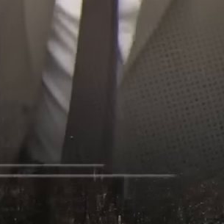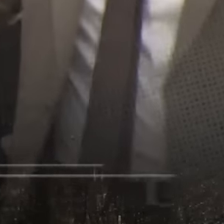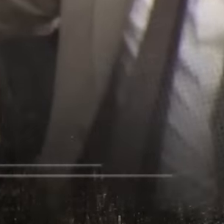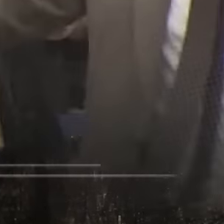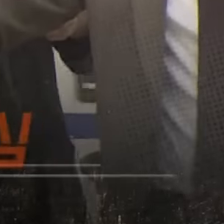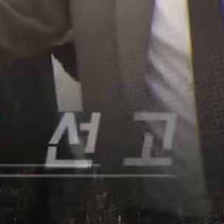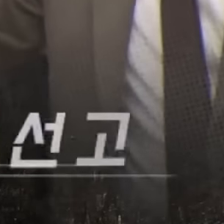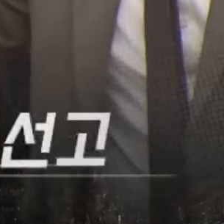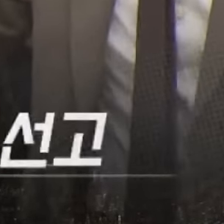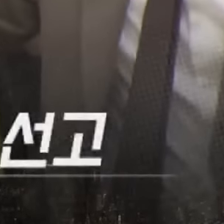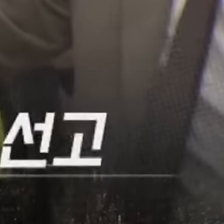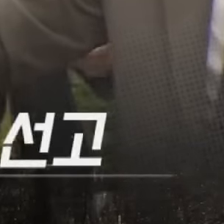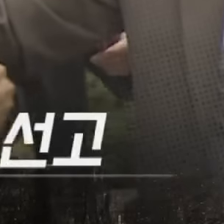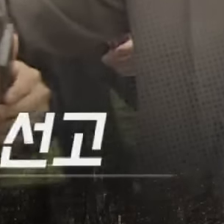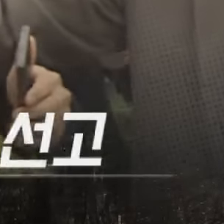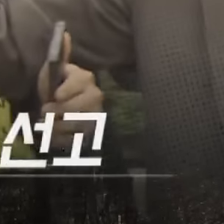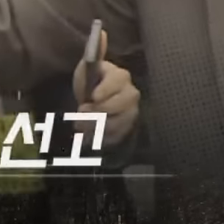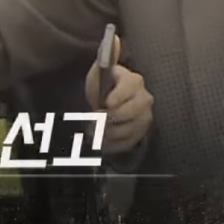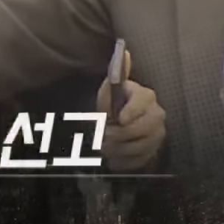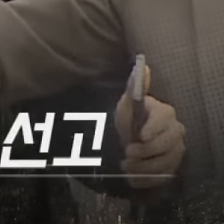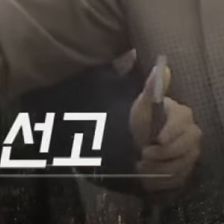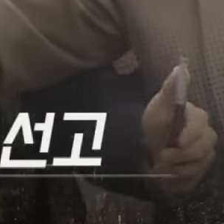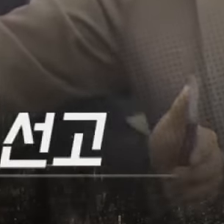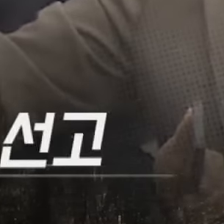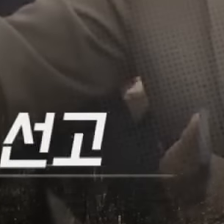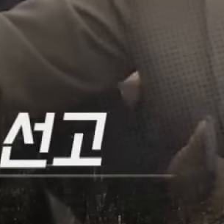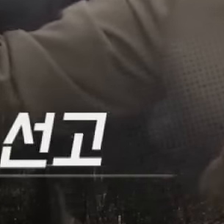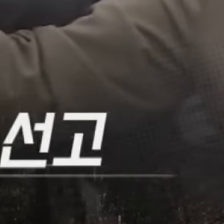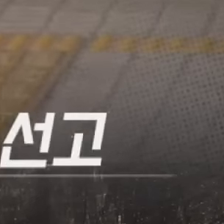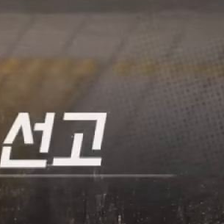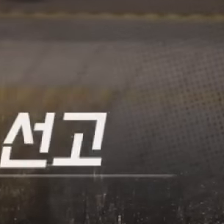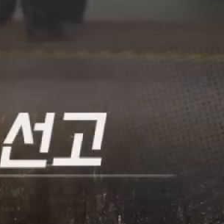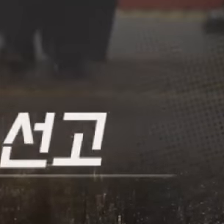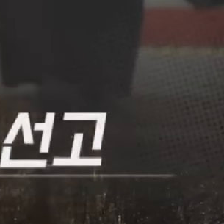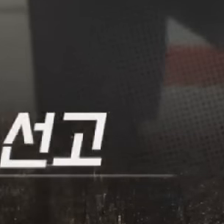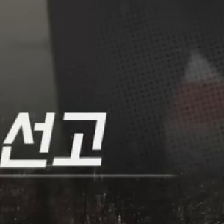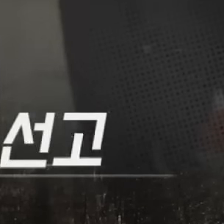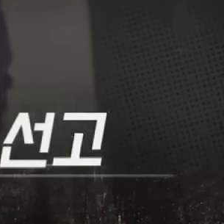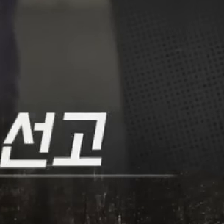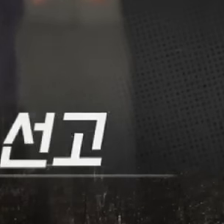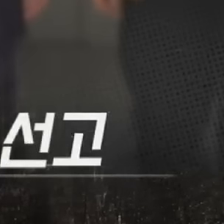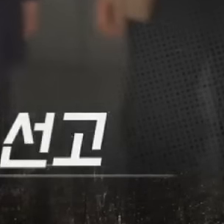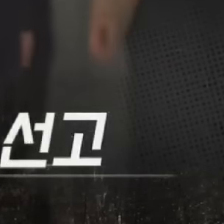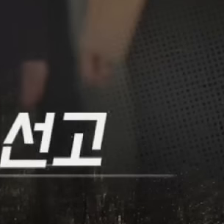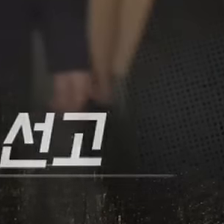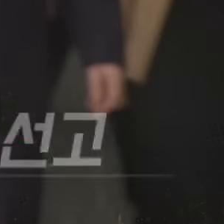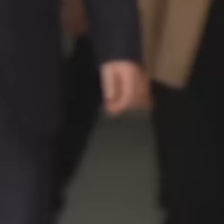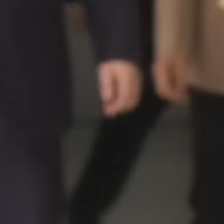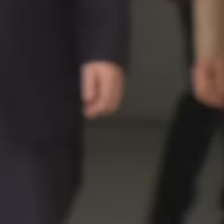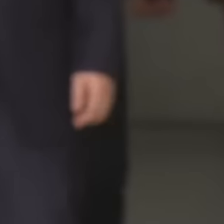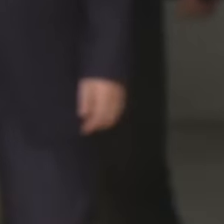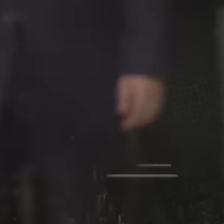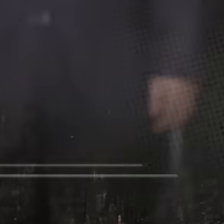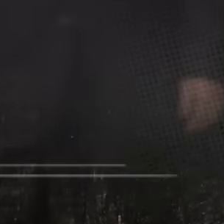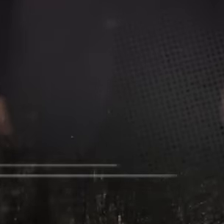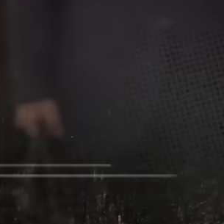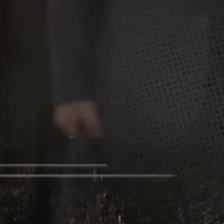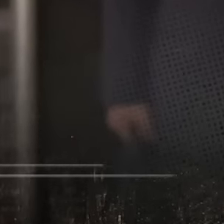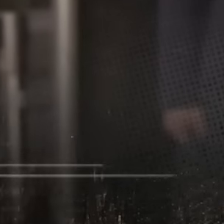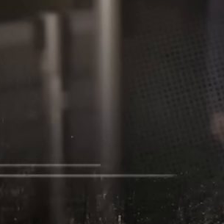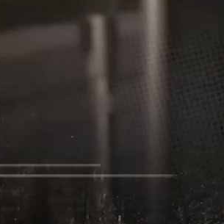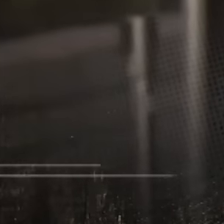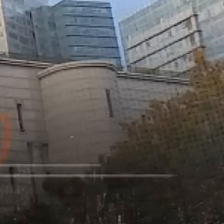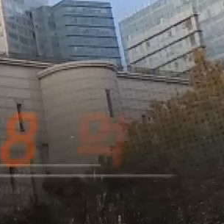최태원 SK그룹 회장과 노소영 아트센터 나비관장의 이혼소송 항소심 결과가 나왔습니다. 재판부는